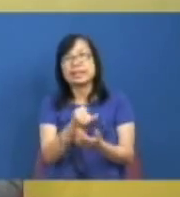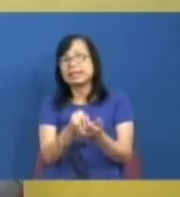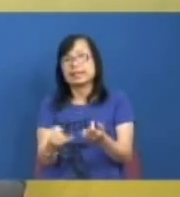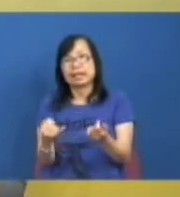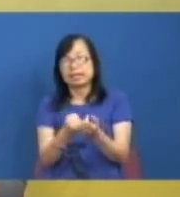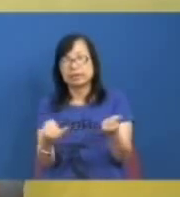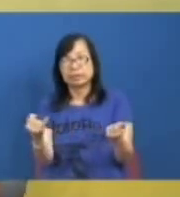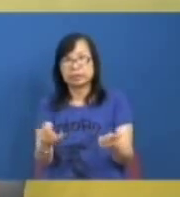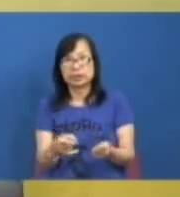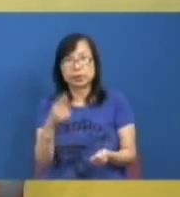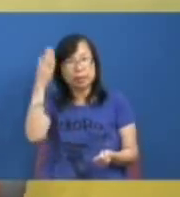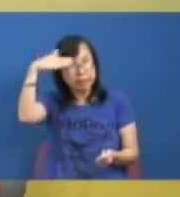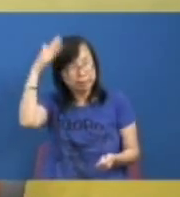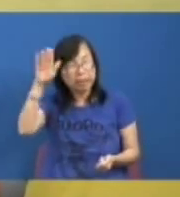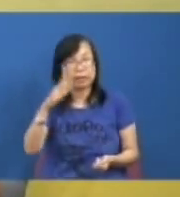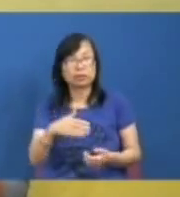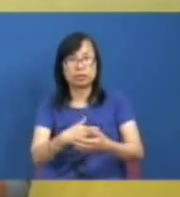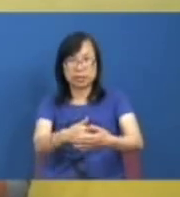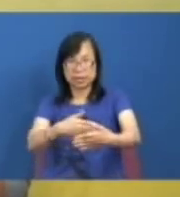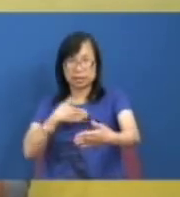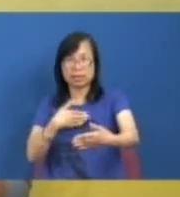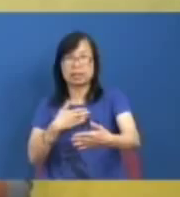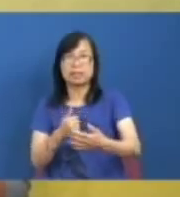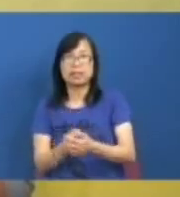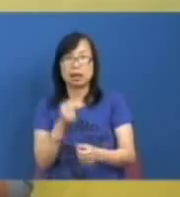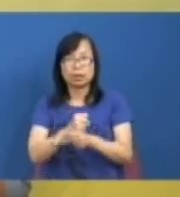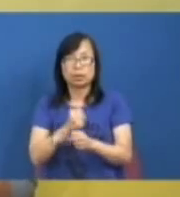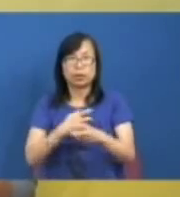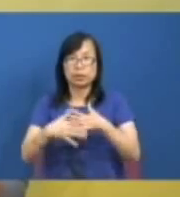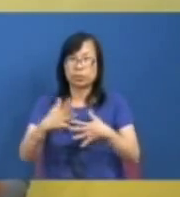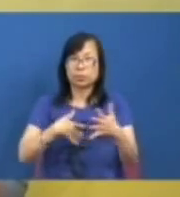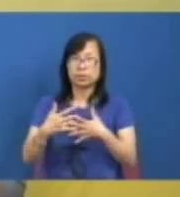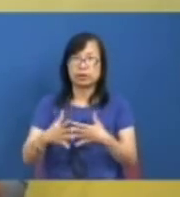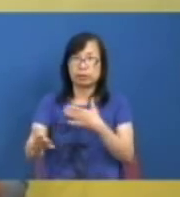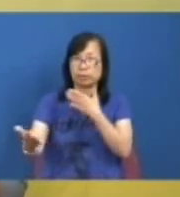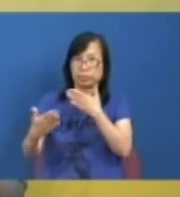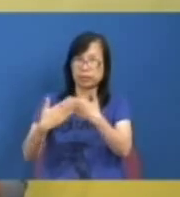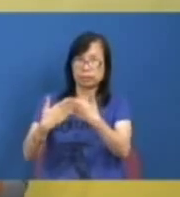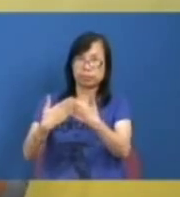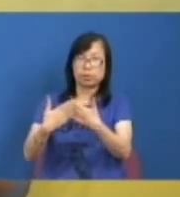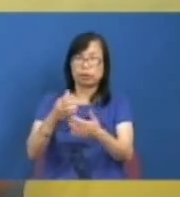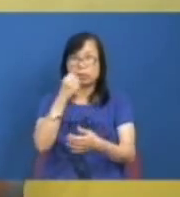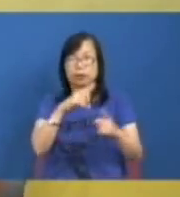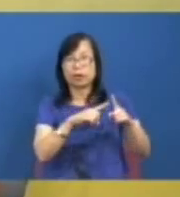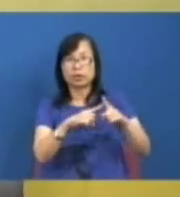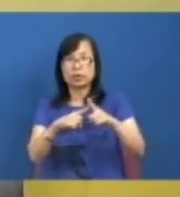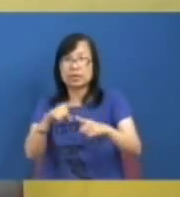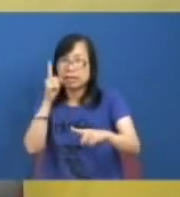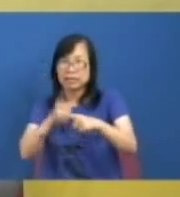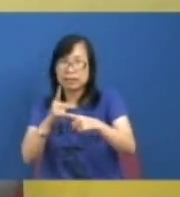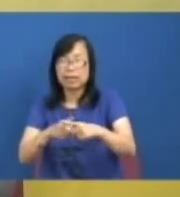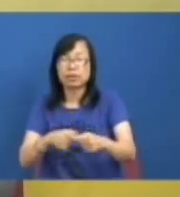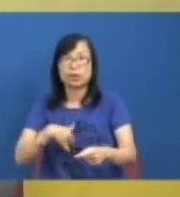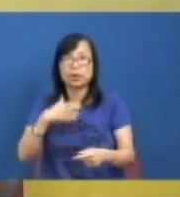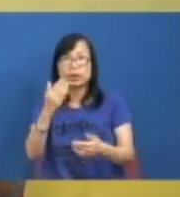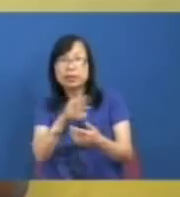子，他們了解到前線的同事，他們去接觸到居民，還有真的實地考察，就好像蒲職